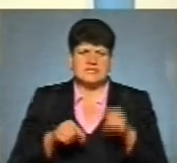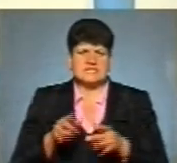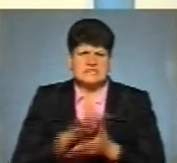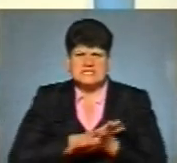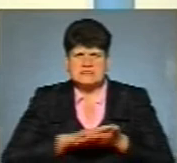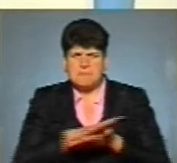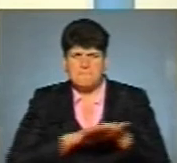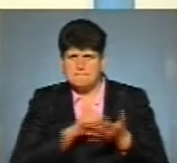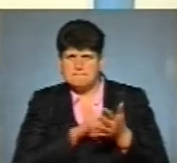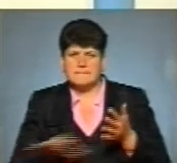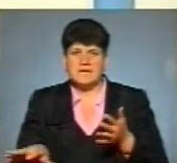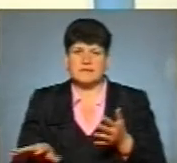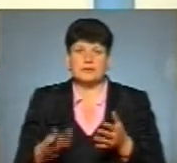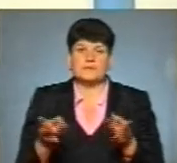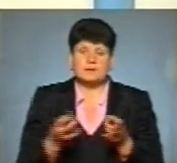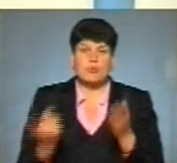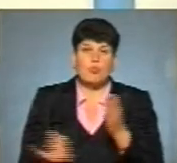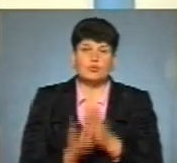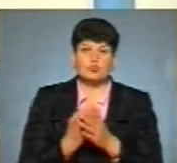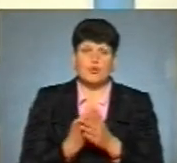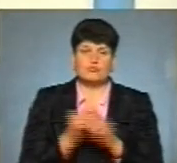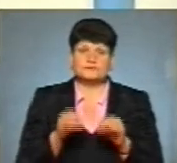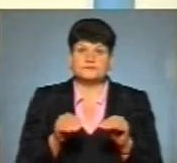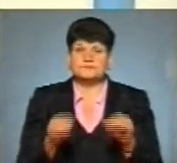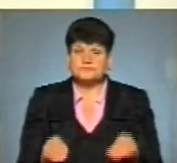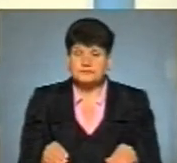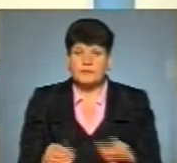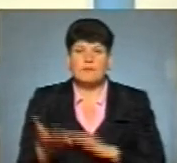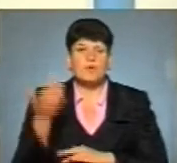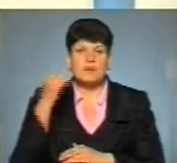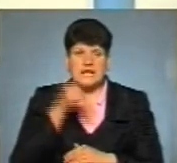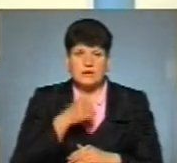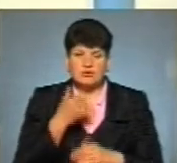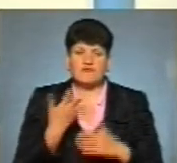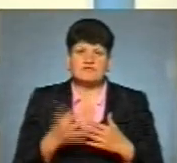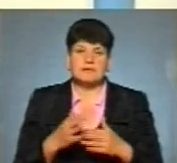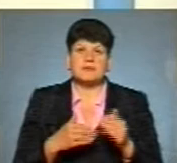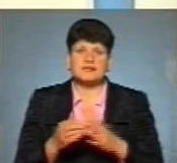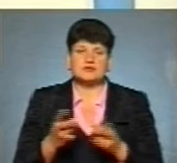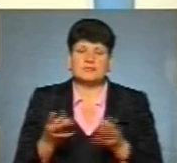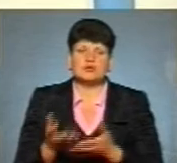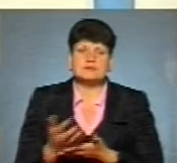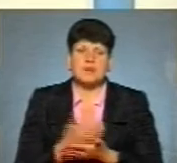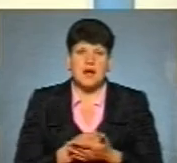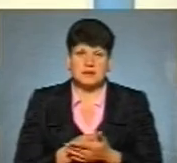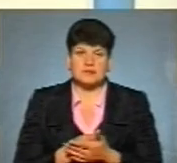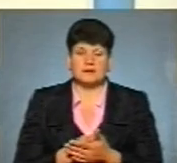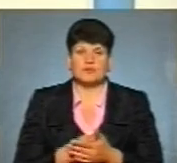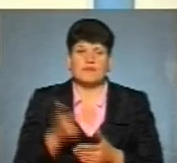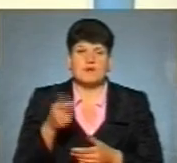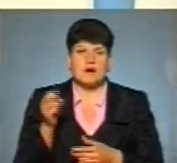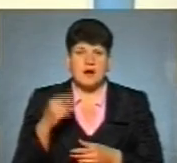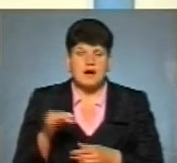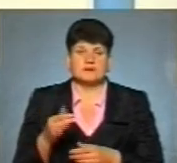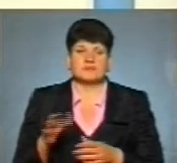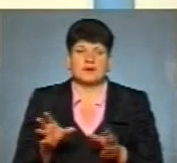змила посіви і прийшлось наново пересівати. Попередні роки вже практично треба було збирати урожай, градобої з